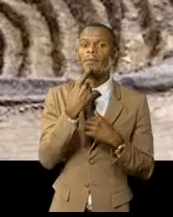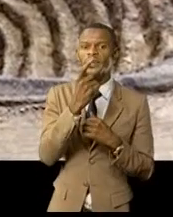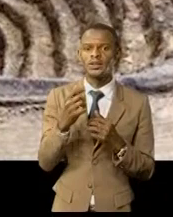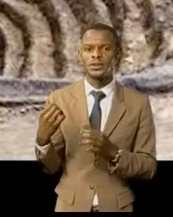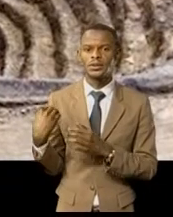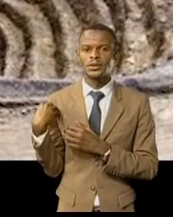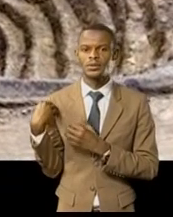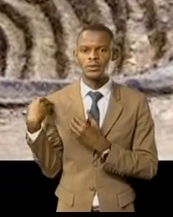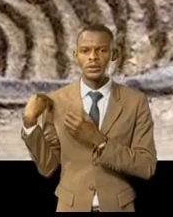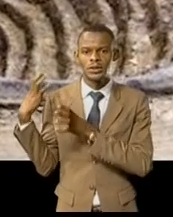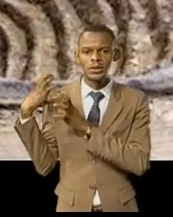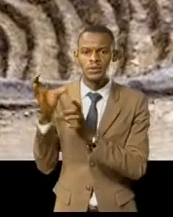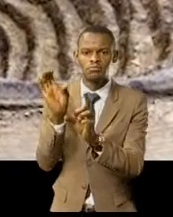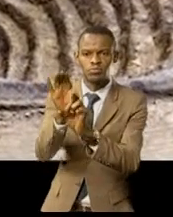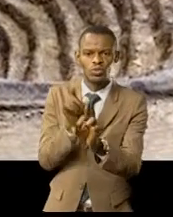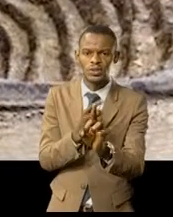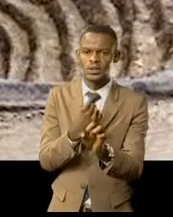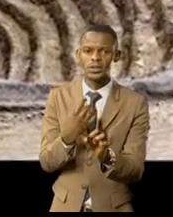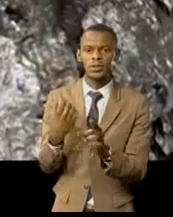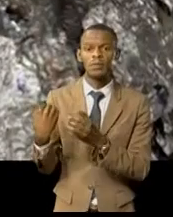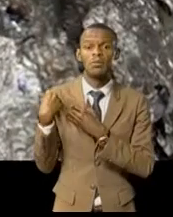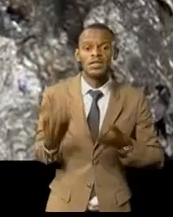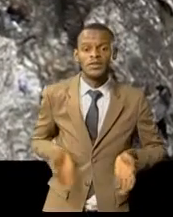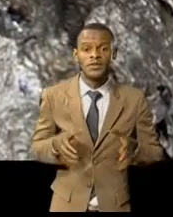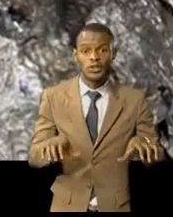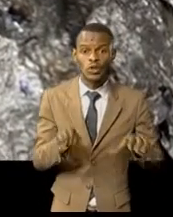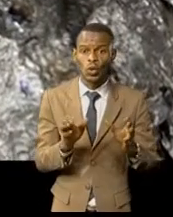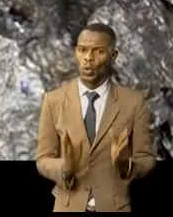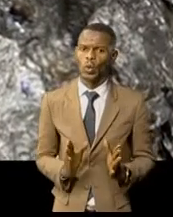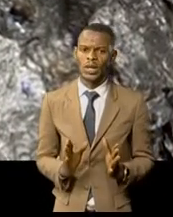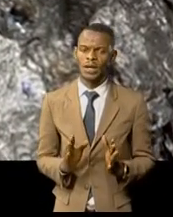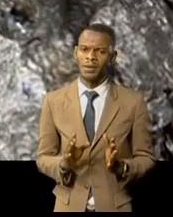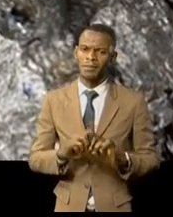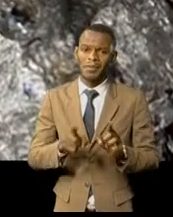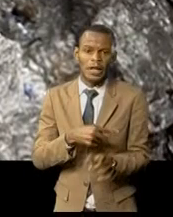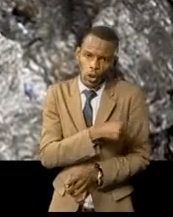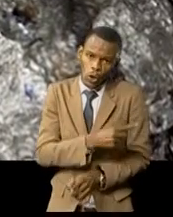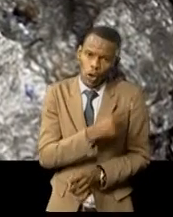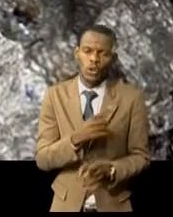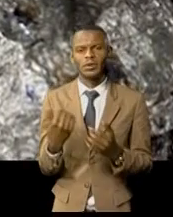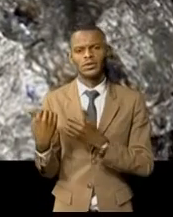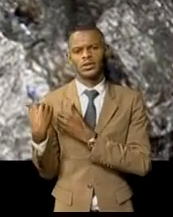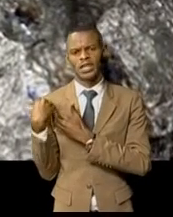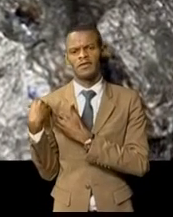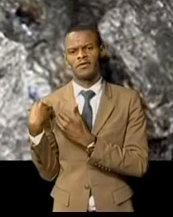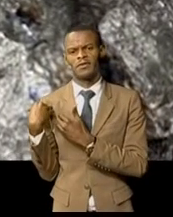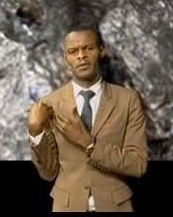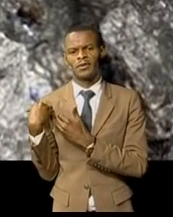autorités du pays, cette forfaiture, à l'occurrence le professeur Bahati